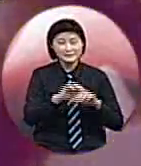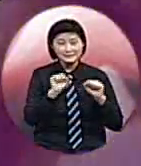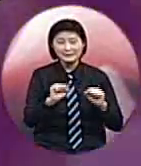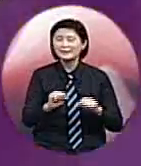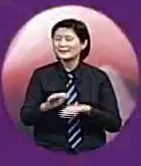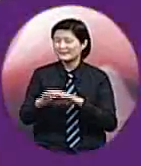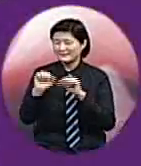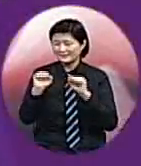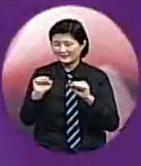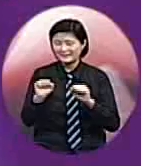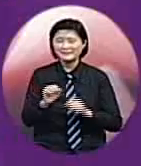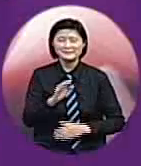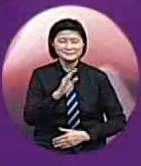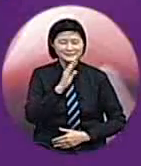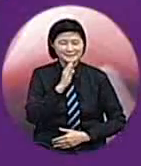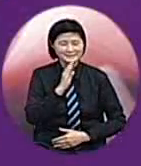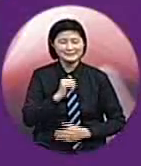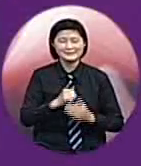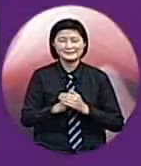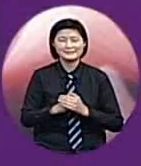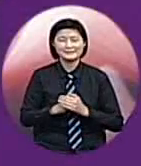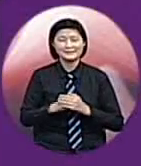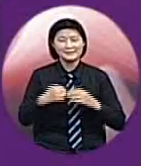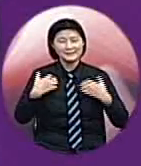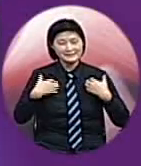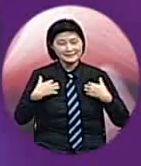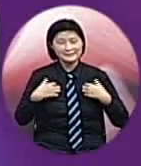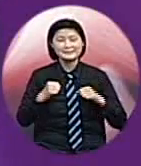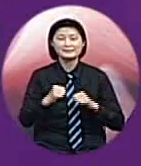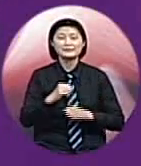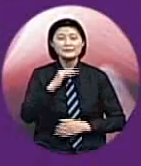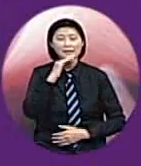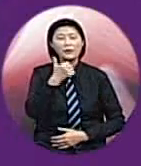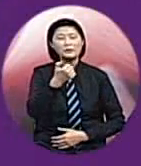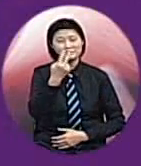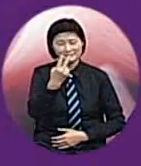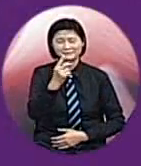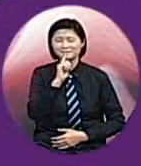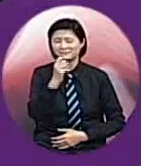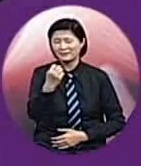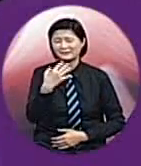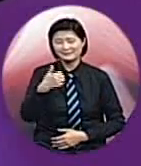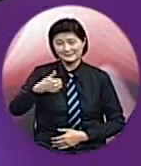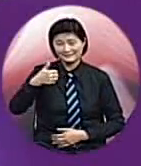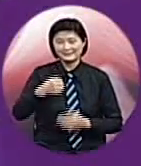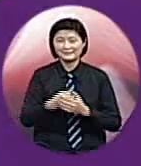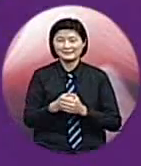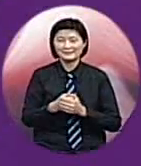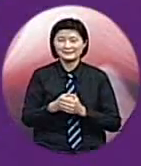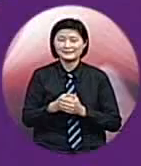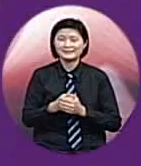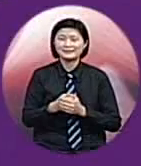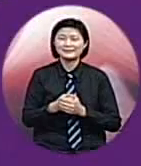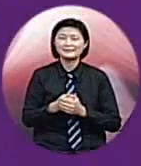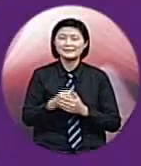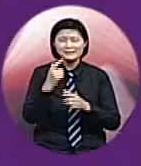여보세요. 안녕하세요. 그런다니까 어머니도 어머니 예. 52이라 가셔야 되겠어. 그러니까요. 더 낮춰주세요. 더 낮춰드려요?